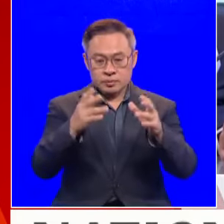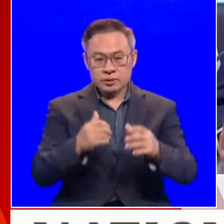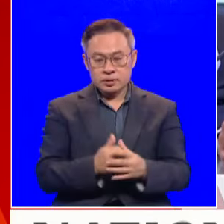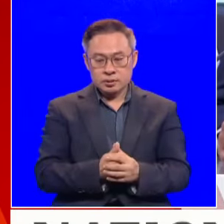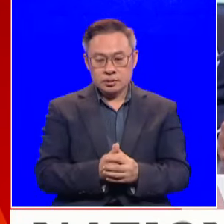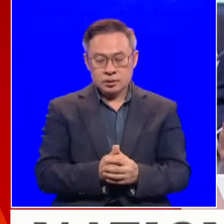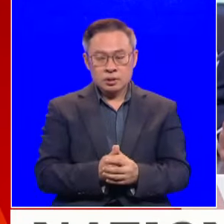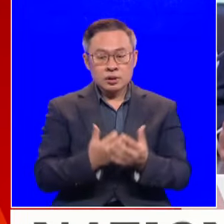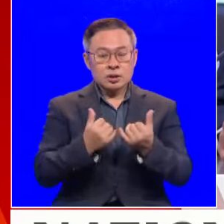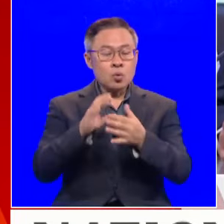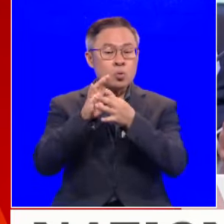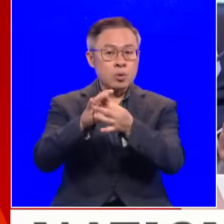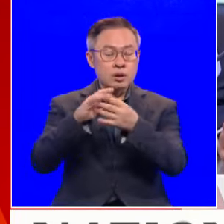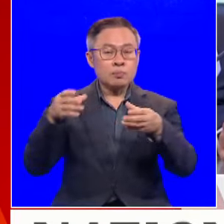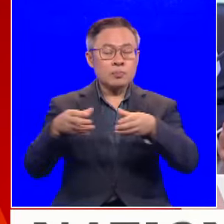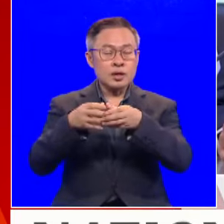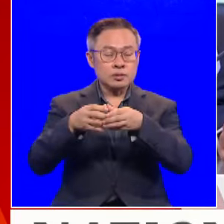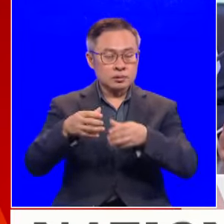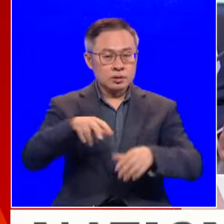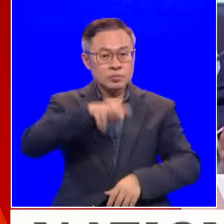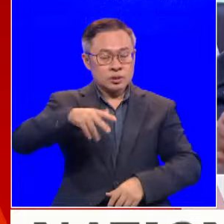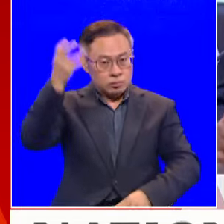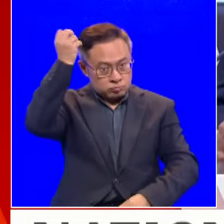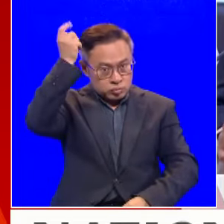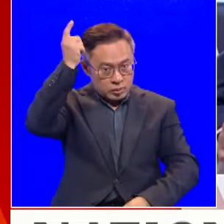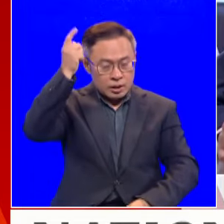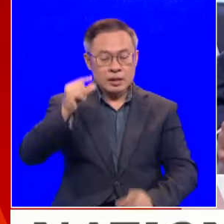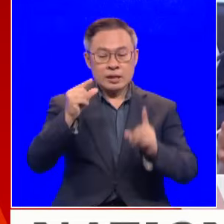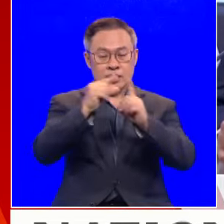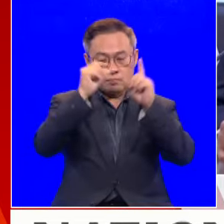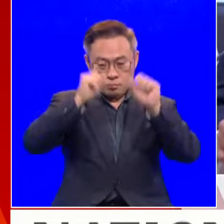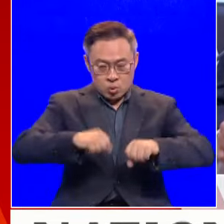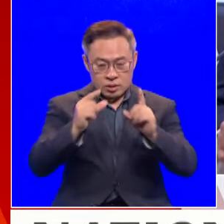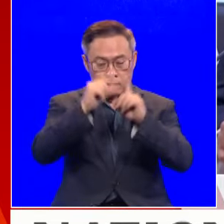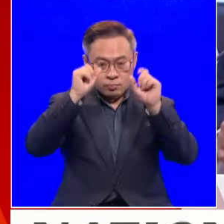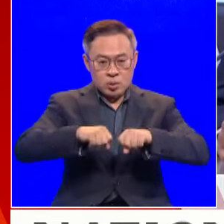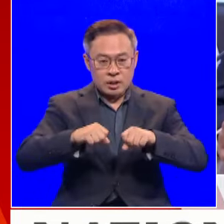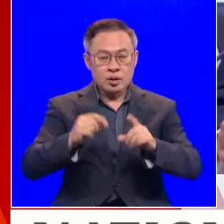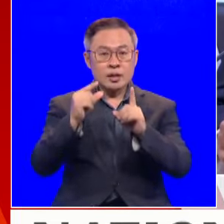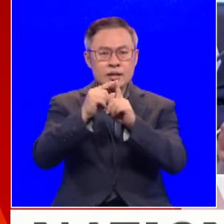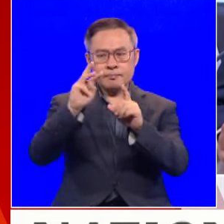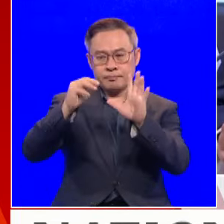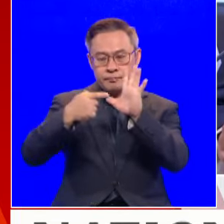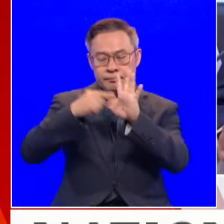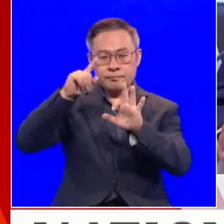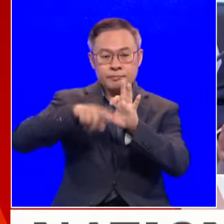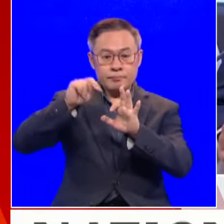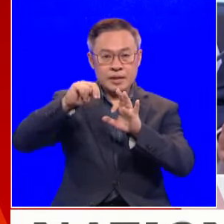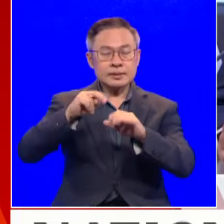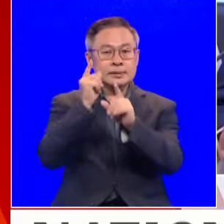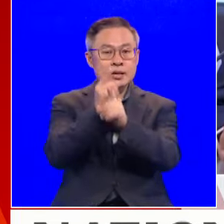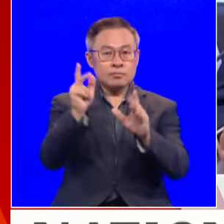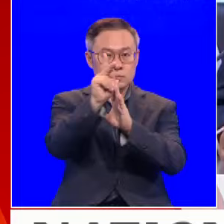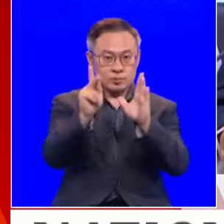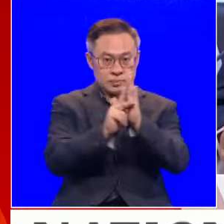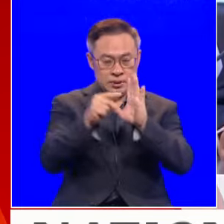รจะห่วงนะฮะท่านควรจะห่วงท่านนายกมากกว่าเพราะการไปให้คำมั่นมาแล้วเนี่ยทำครบถ้วนสมบูรณ์แบบ